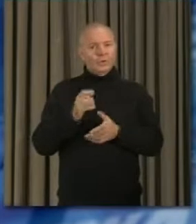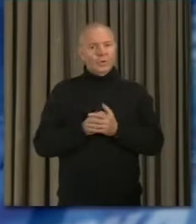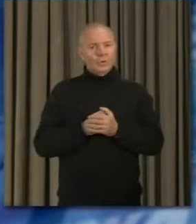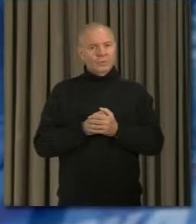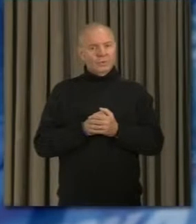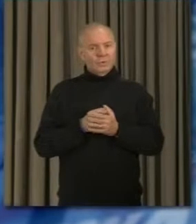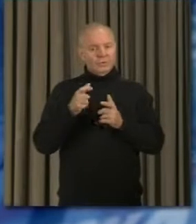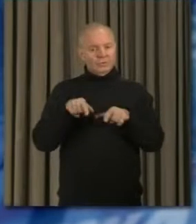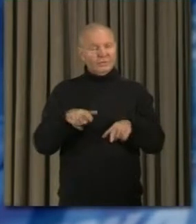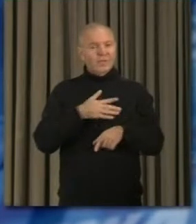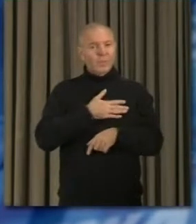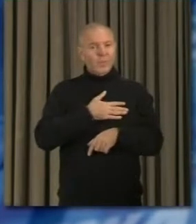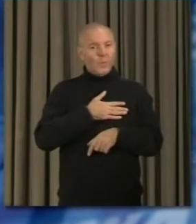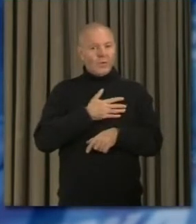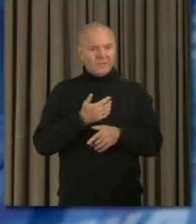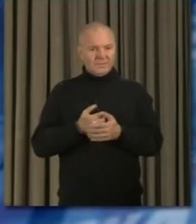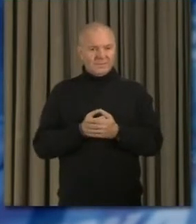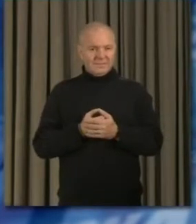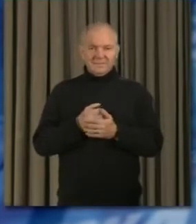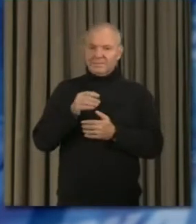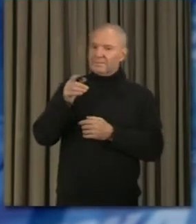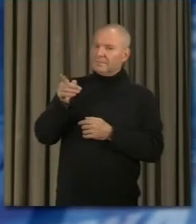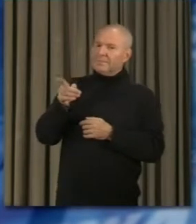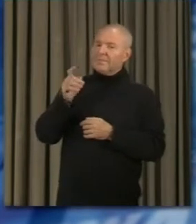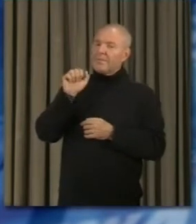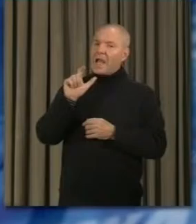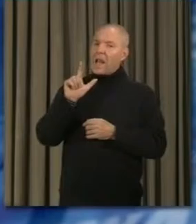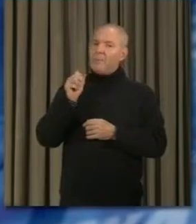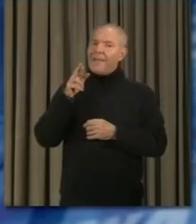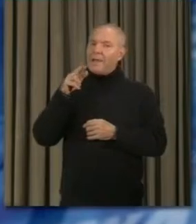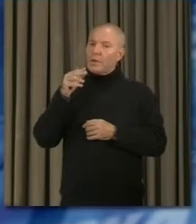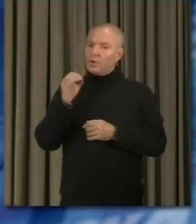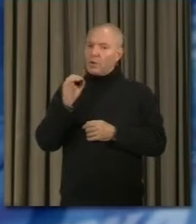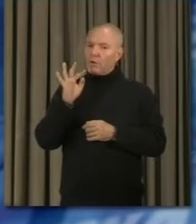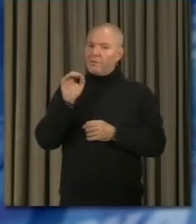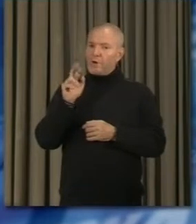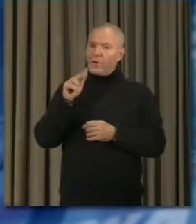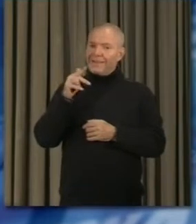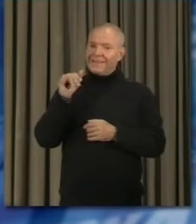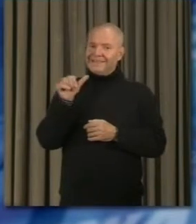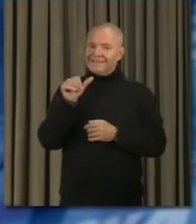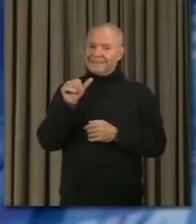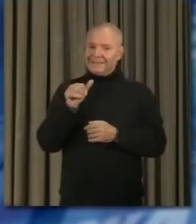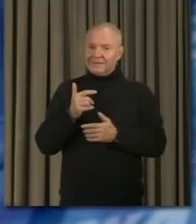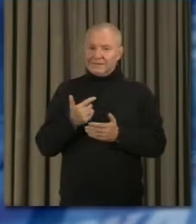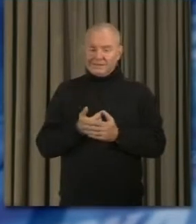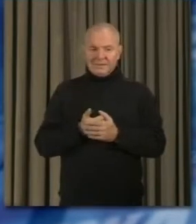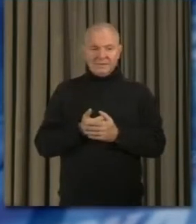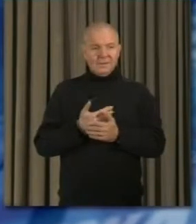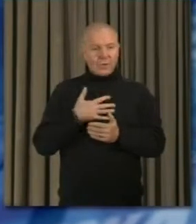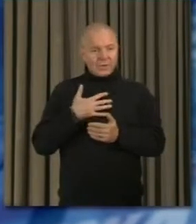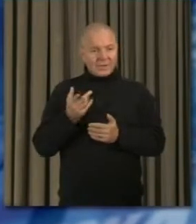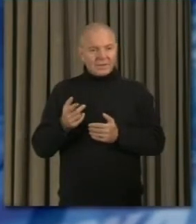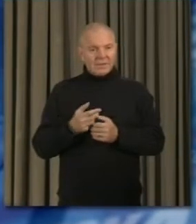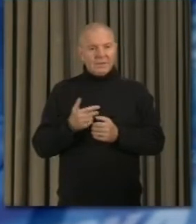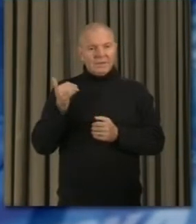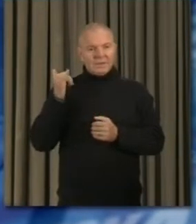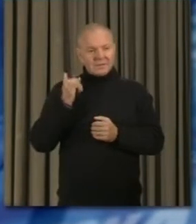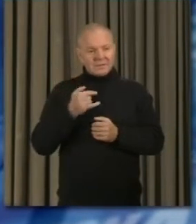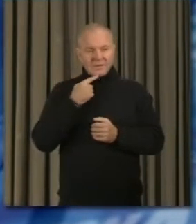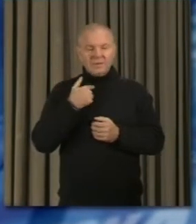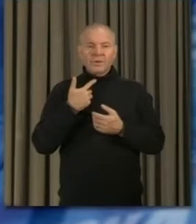questa città nel suo cuore. Alberto soddisfatto di questo riconoscimento della tua città? E come altro che soddisfatto